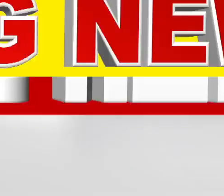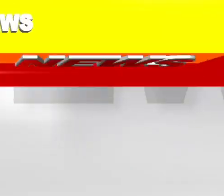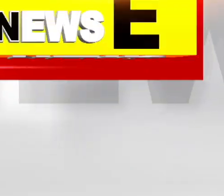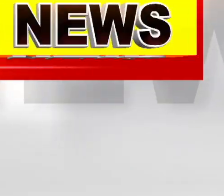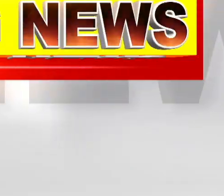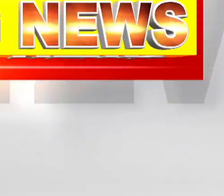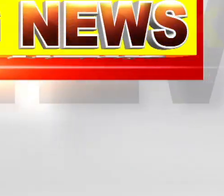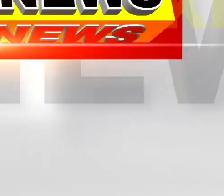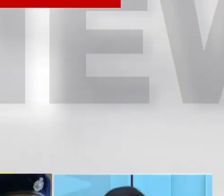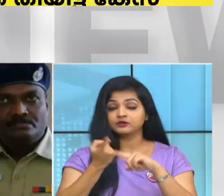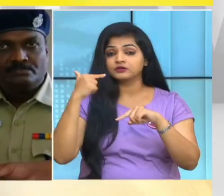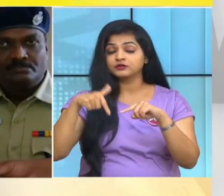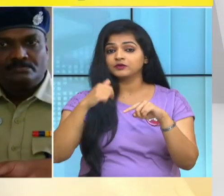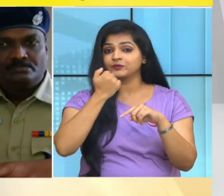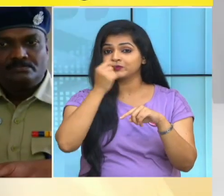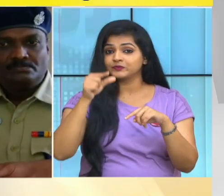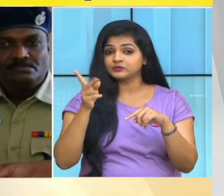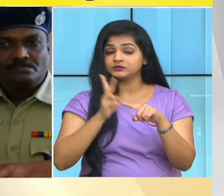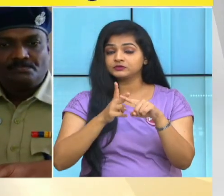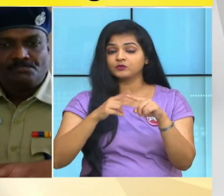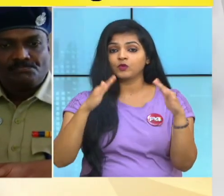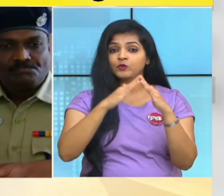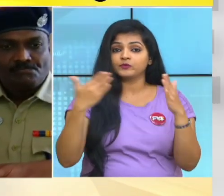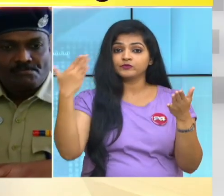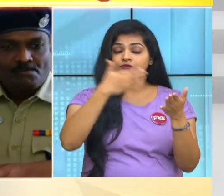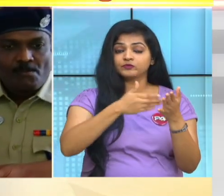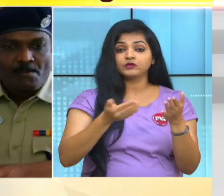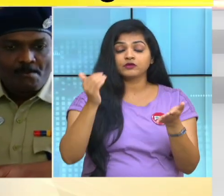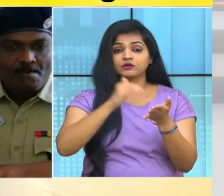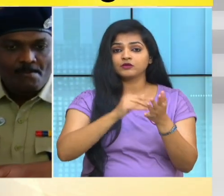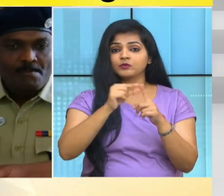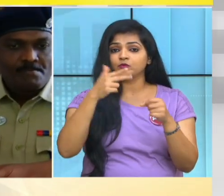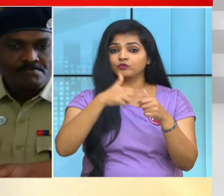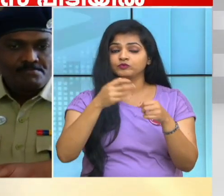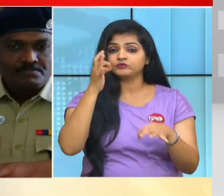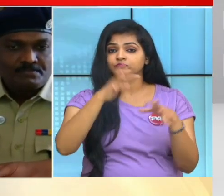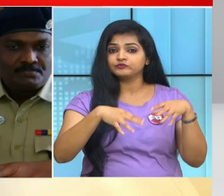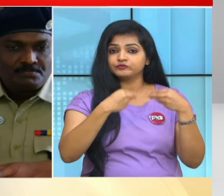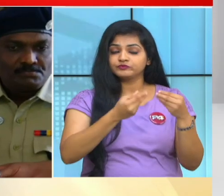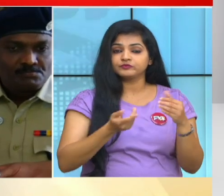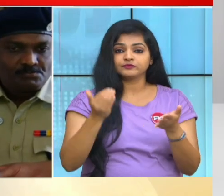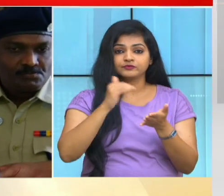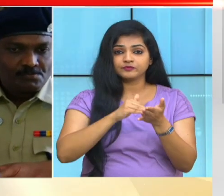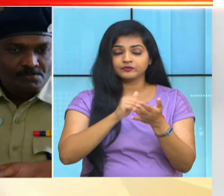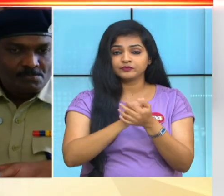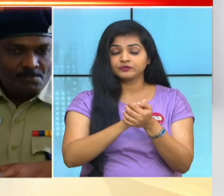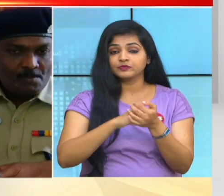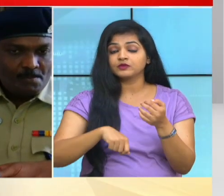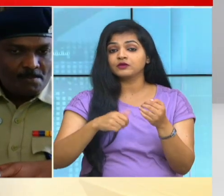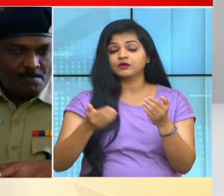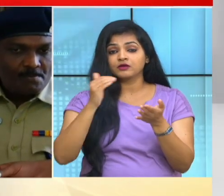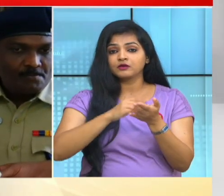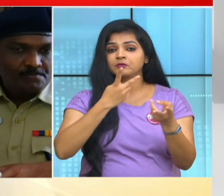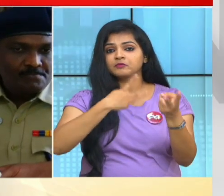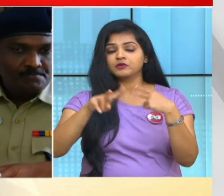വീണ്ടും പ്രതി ഈ വീട്ടിലോട്ട് വന്നിട്ട് പെട്രോൾ ഒഴിച്ചിട്ട് വീട് കത്തിച്ചൊരു ഇൻസിഡൻറ്റ് ഉണ്ടായിട്ടുണ്ട്. തുടർന്ന് പ്രതി തമിഴ്നാട്ടിൽ വീണ്ടും